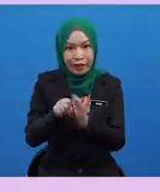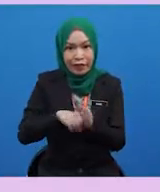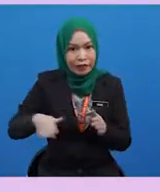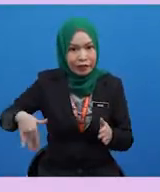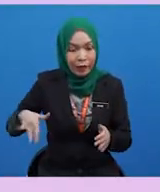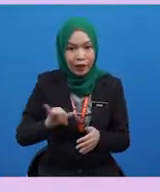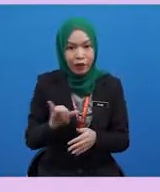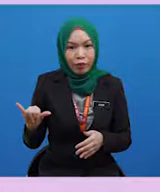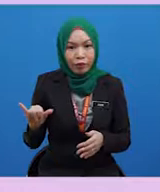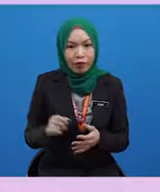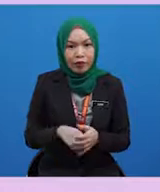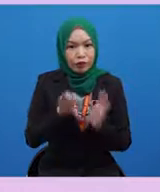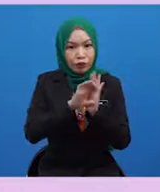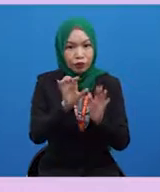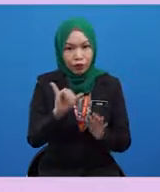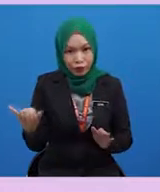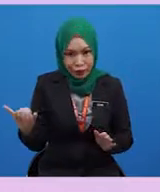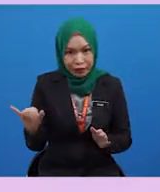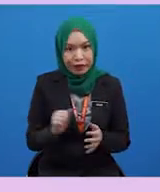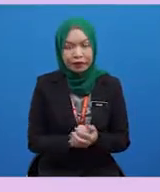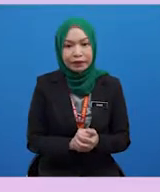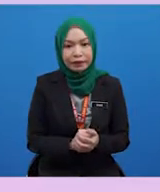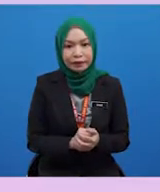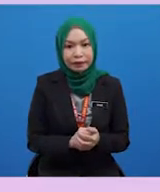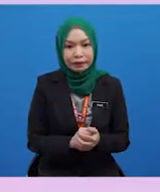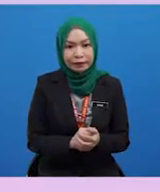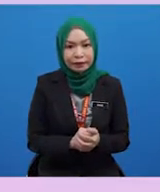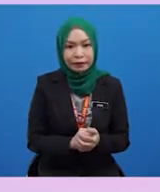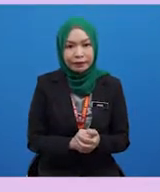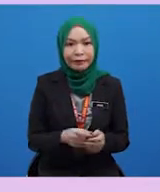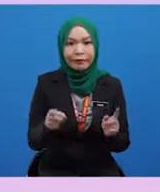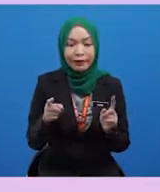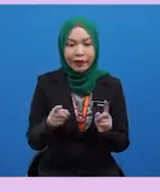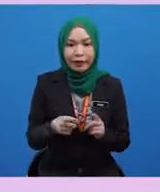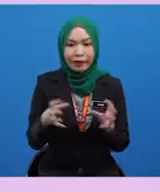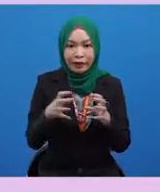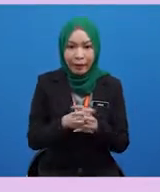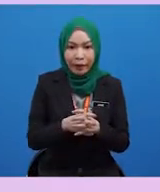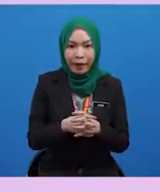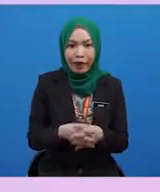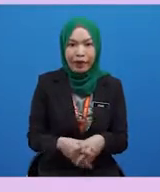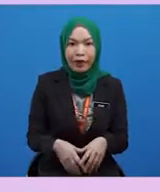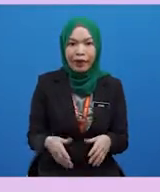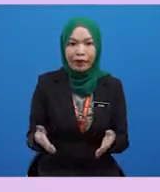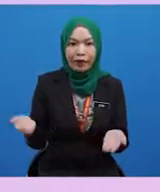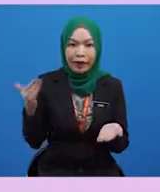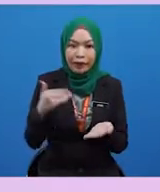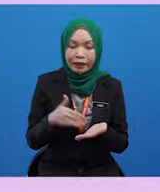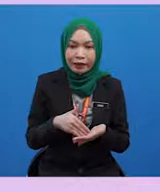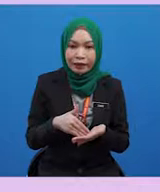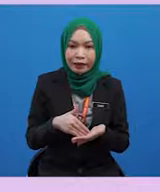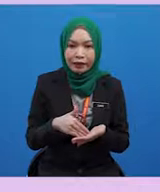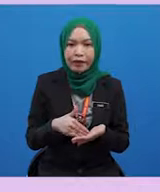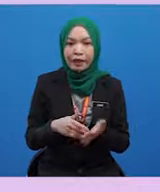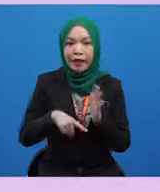Contoh-contoh penanda penghubung tambahan ialah tambahan pula, lebih-lebih lagi, selain itu,